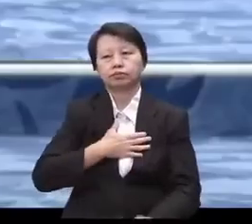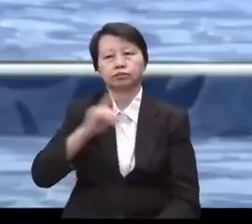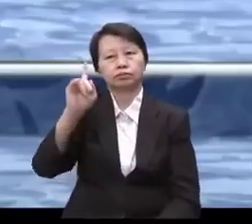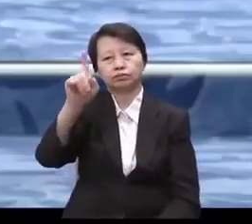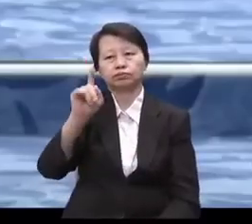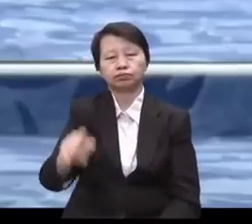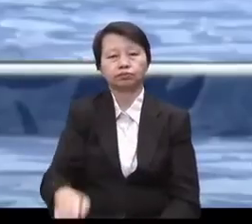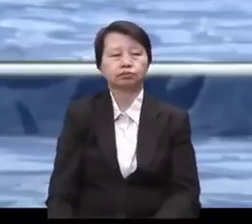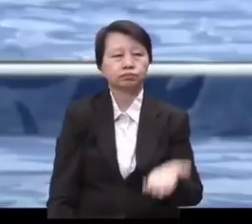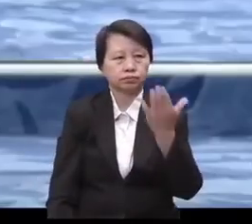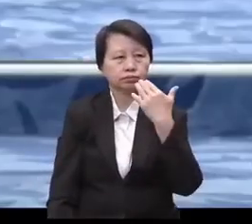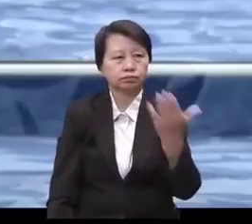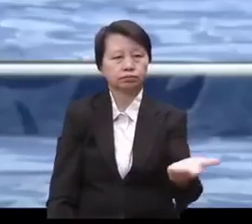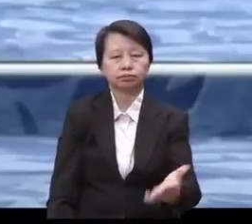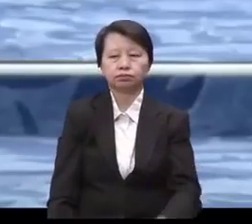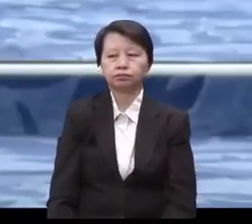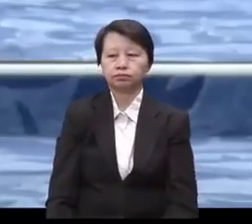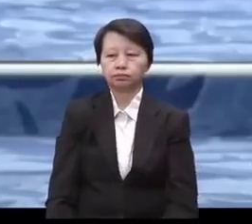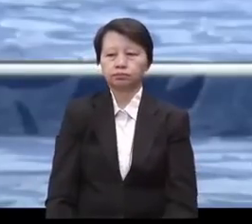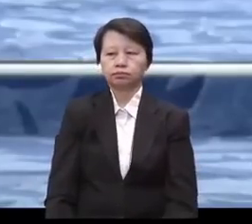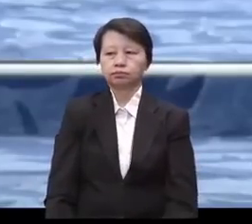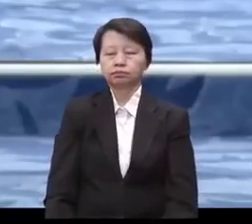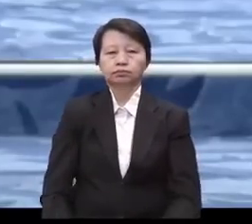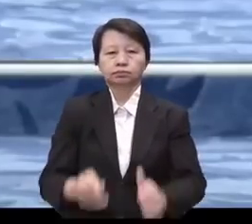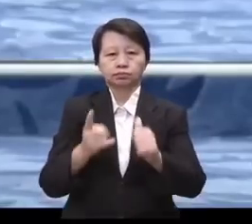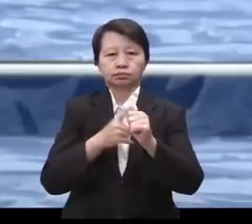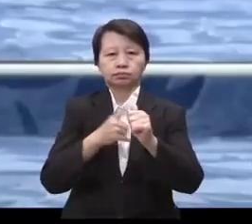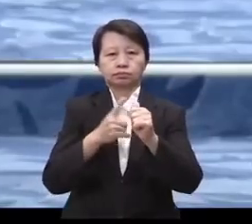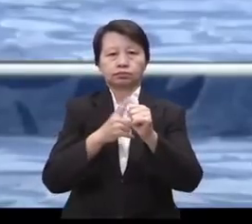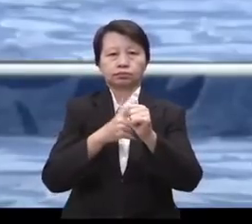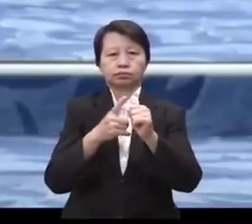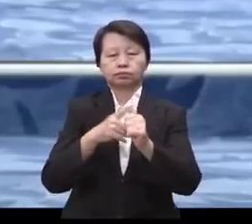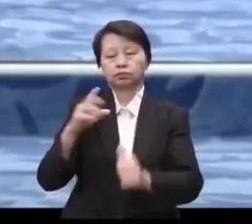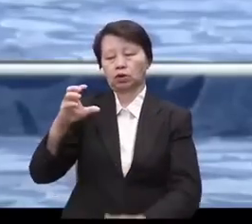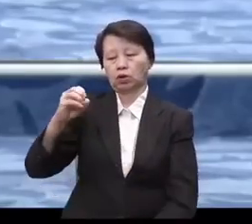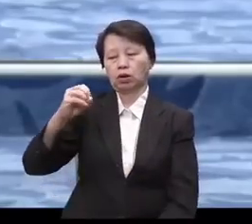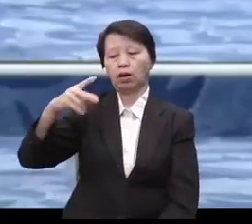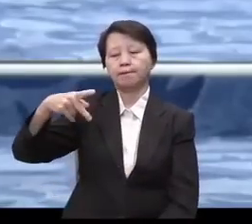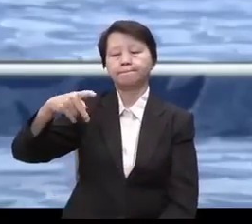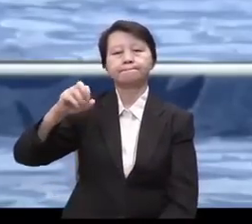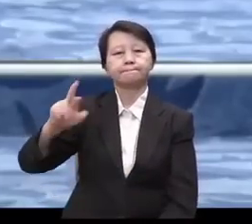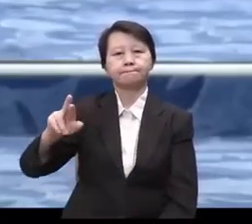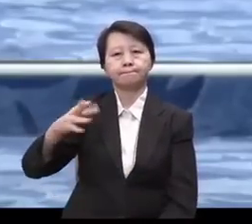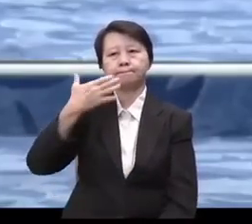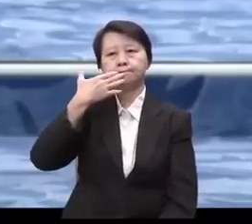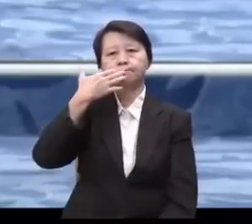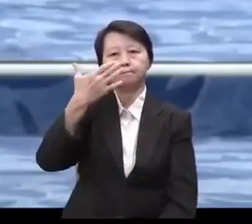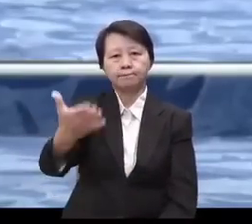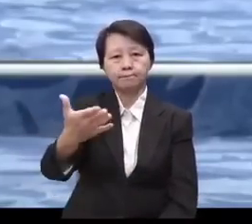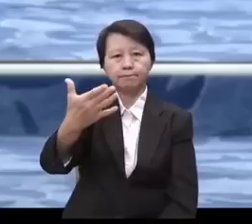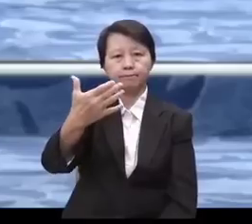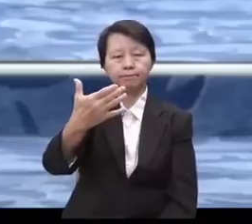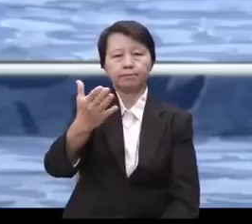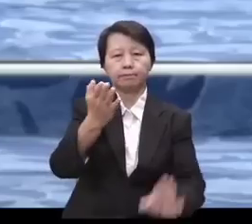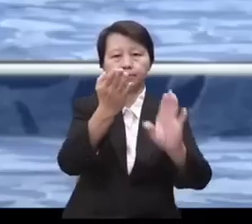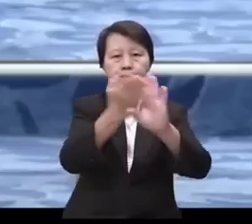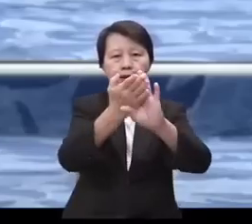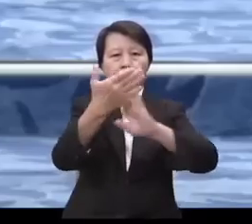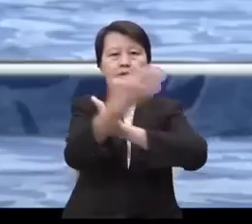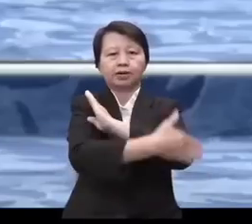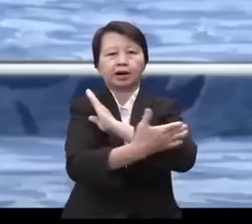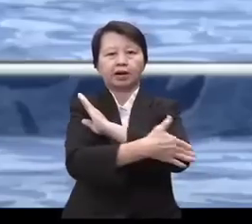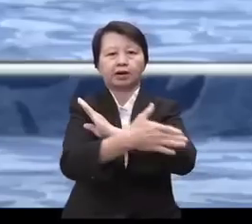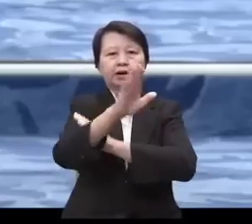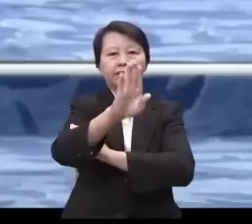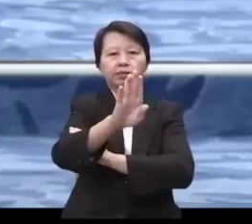Terima kasih Yang Hitam. Pertama, OPR, kita ucap terima kasih kepada Bank Negara kerana